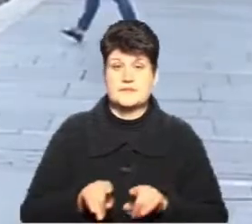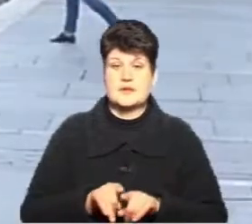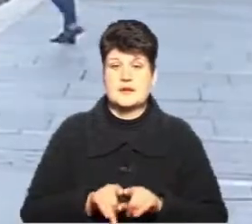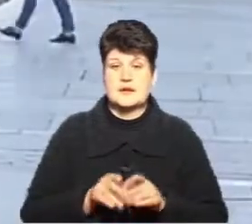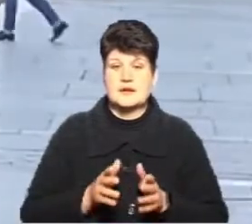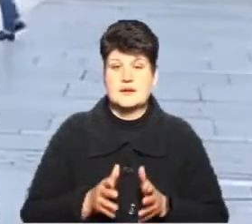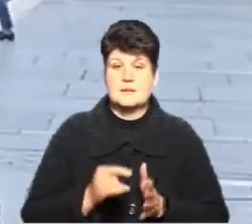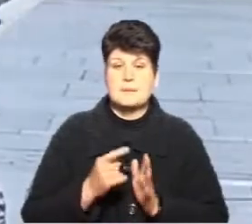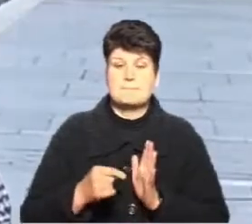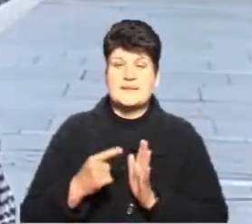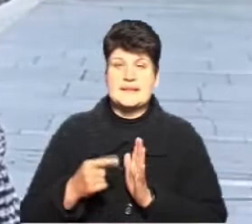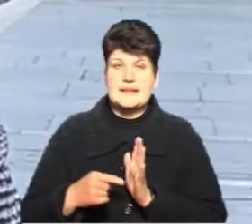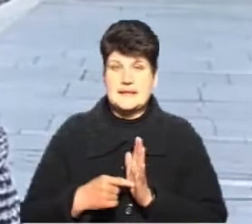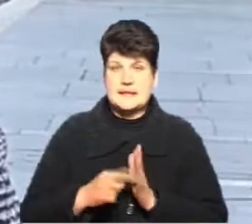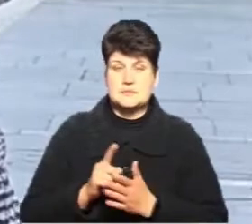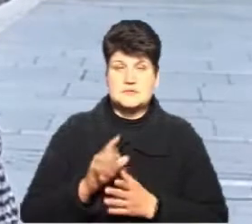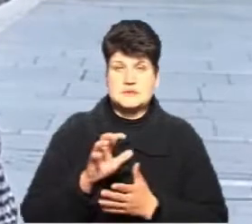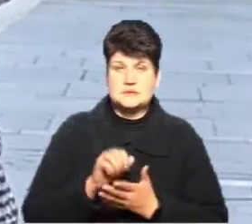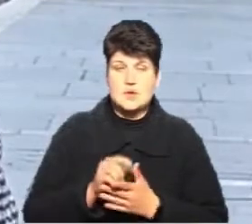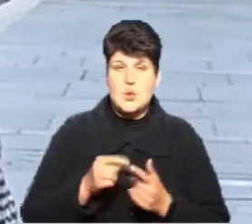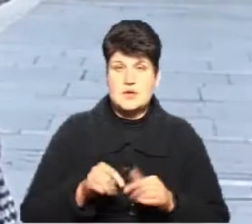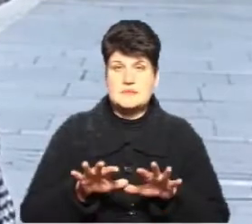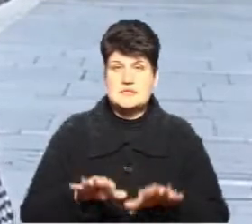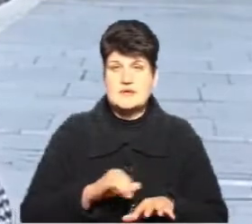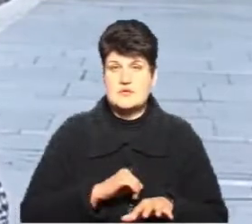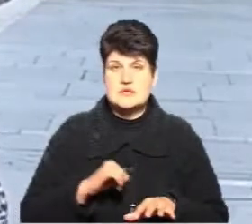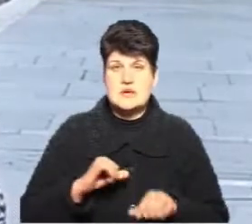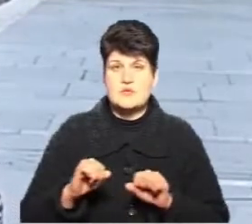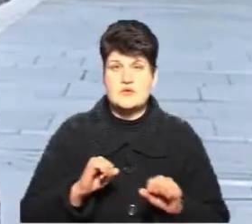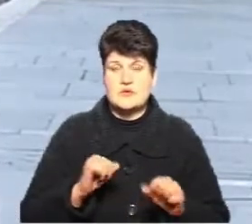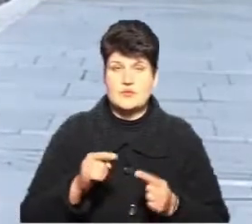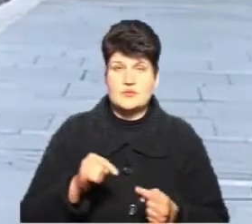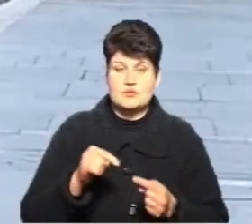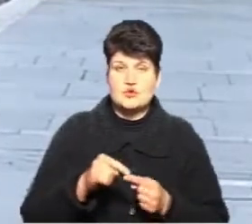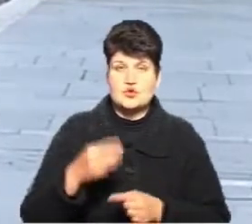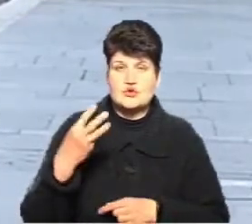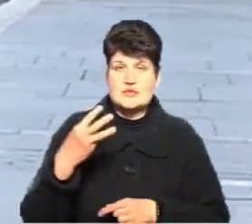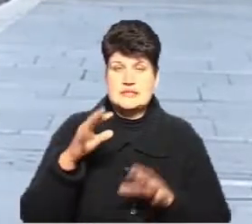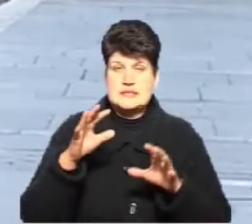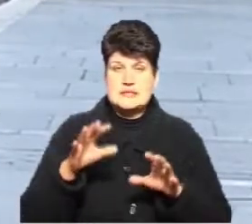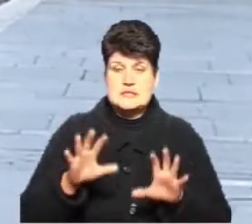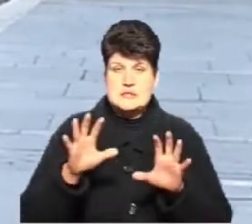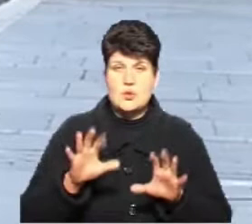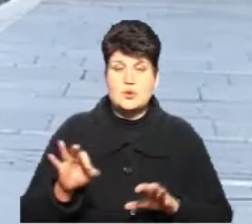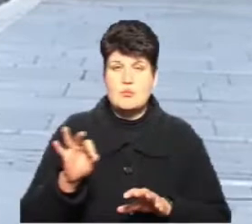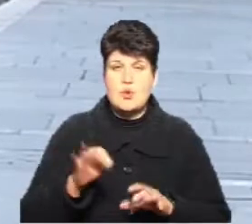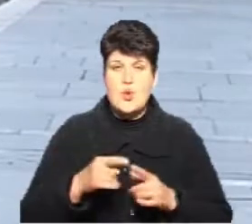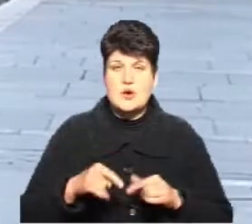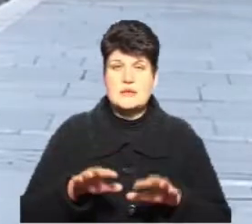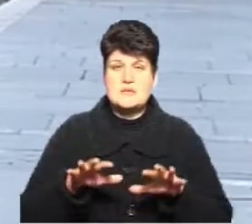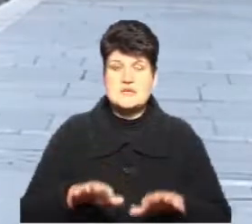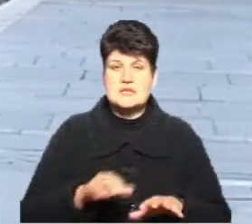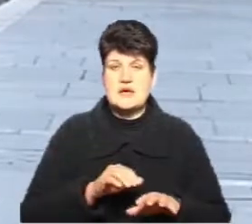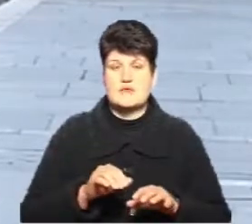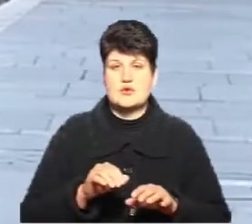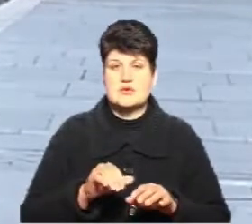питаннями повинні займатися органи місцевого самоврядування, відповідно до 30 статті закону про органи місцевого самоврядування, організація поводження